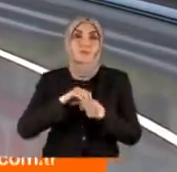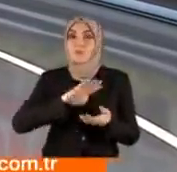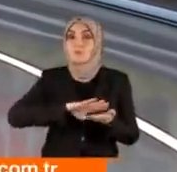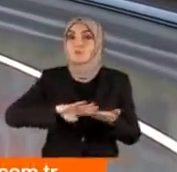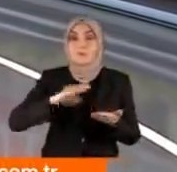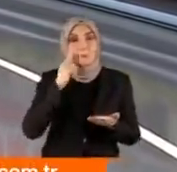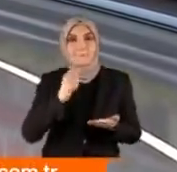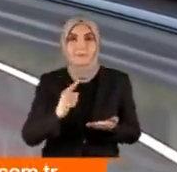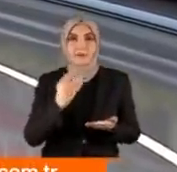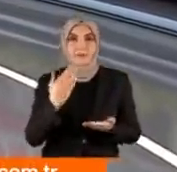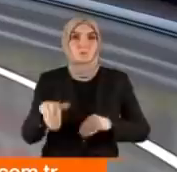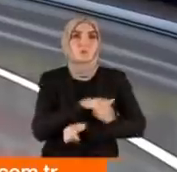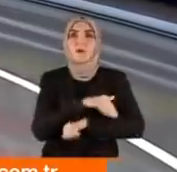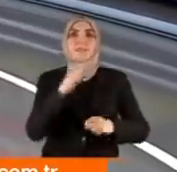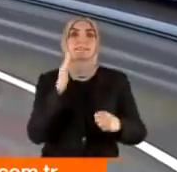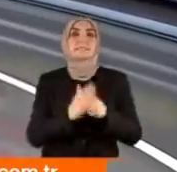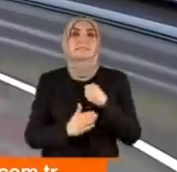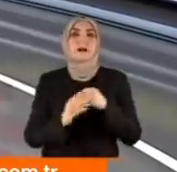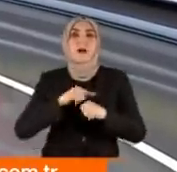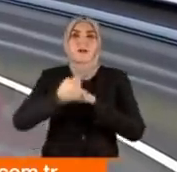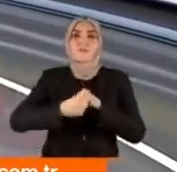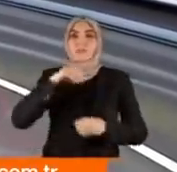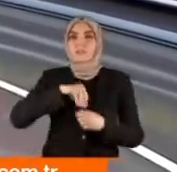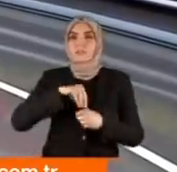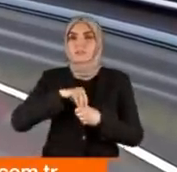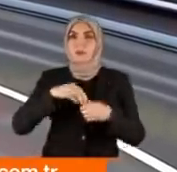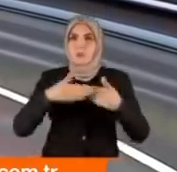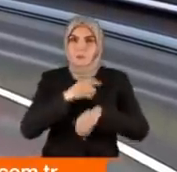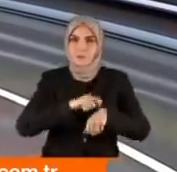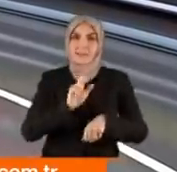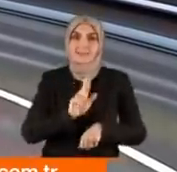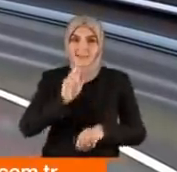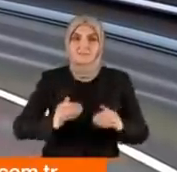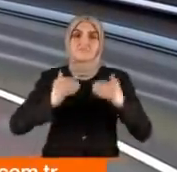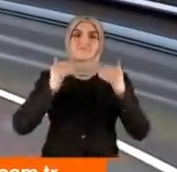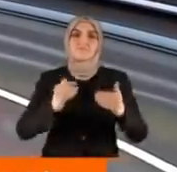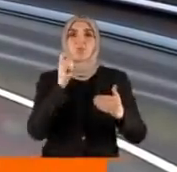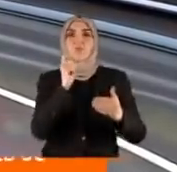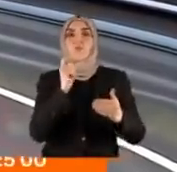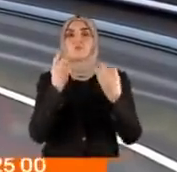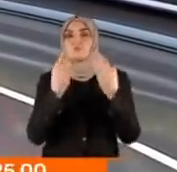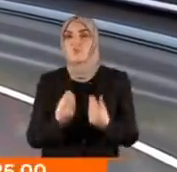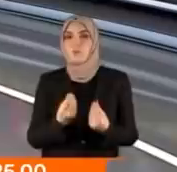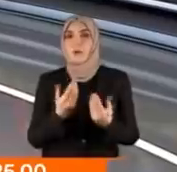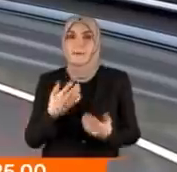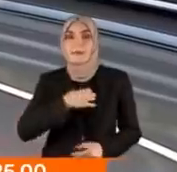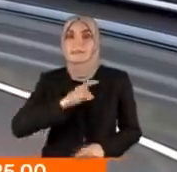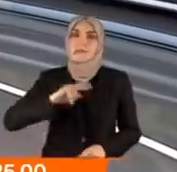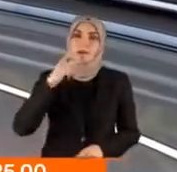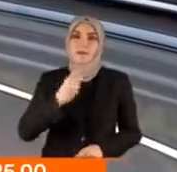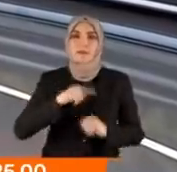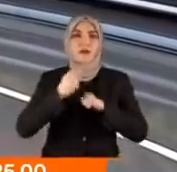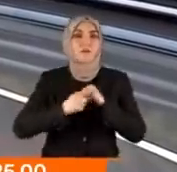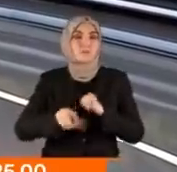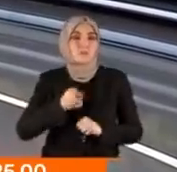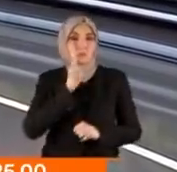getirildiğine. Sokağa çıkma kısıtlamaları hafta içinde saat 19'dan 21'e çekildi ama Haziran'a kadar hafta sonu 2 günde